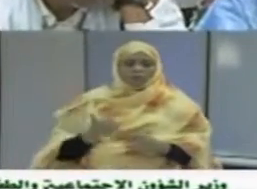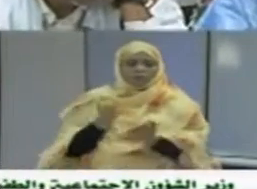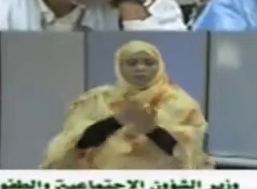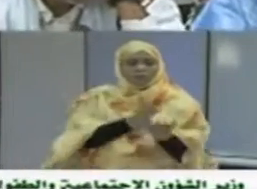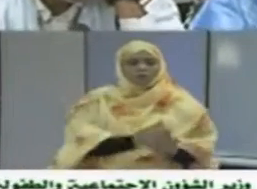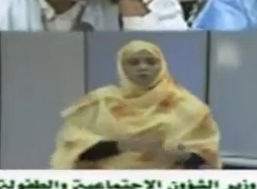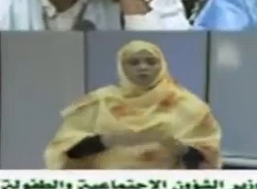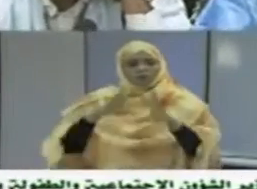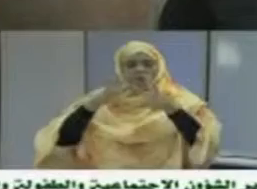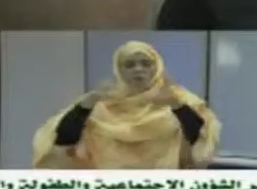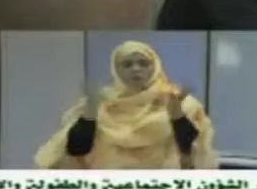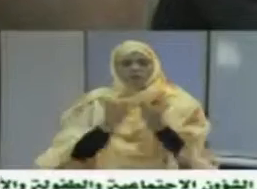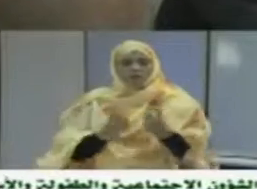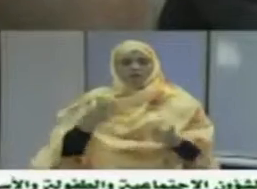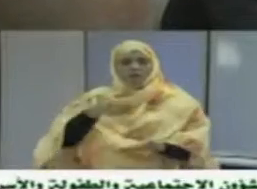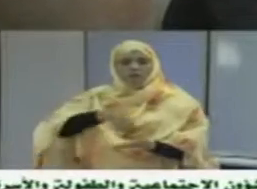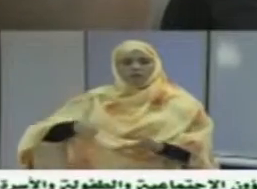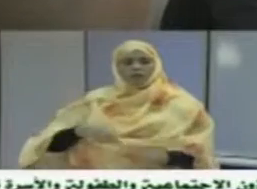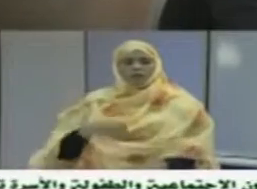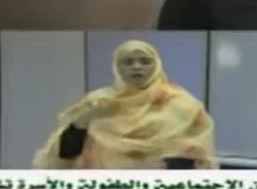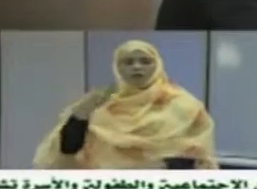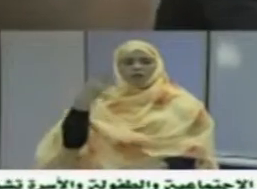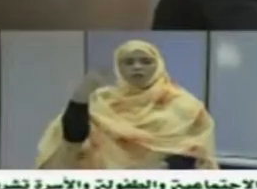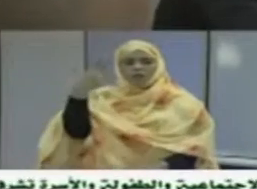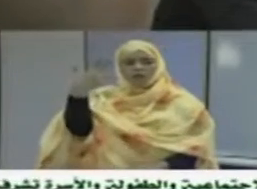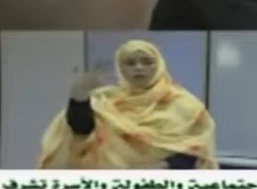الغلاف المالي لميزانيتها القطاع